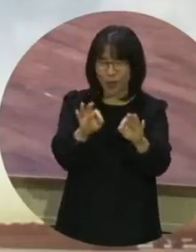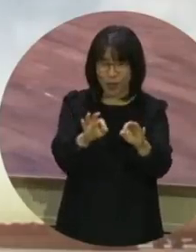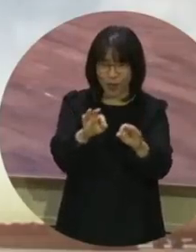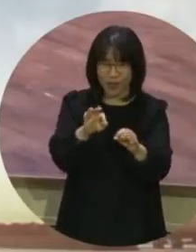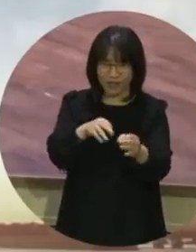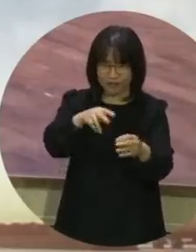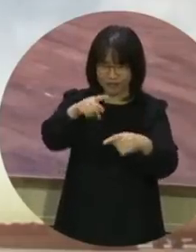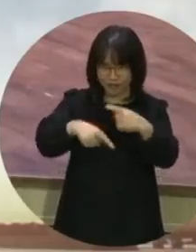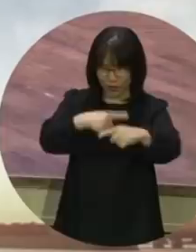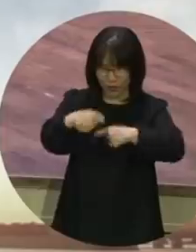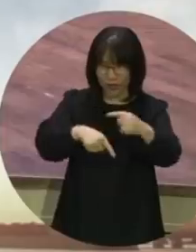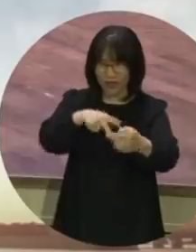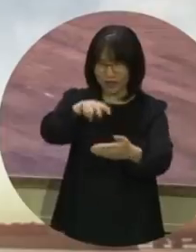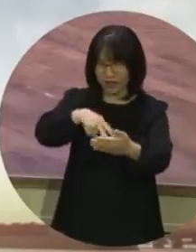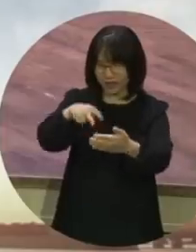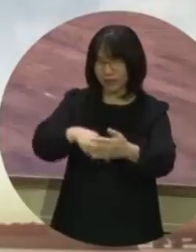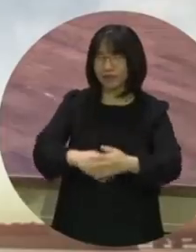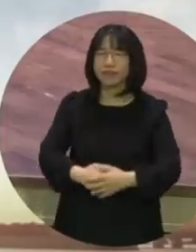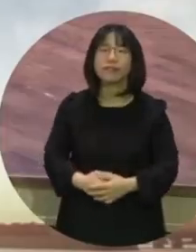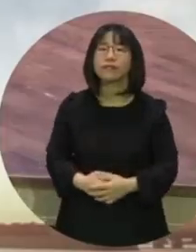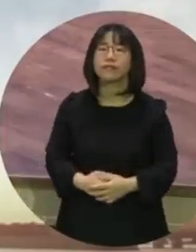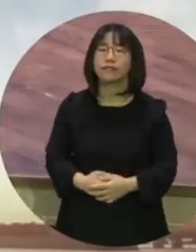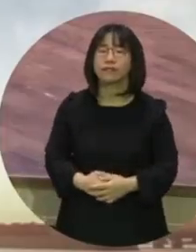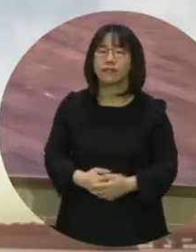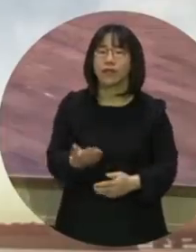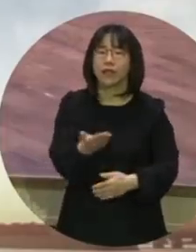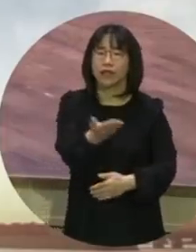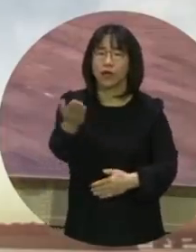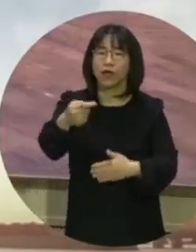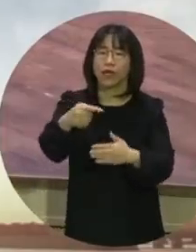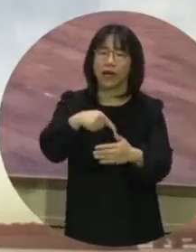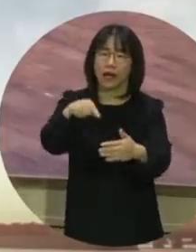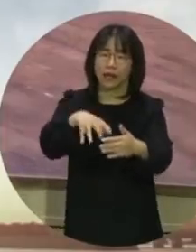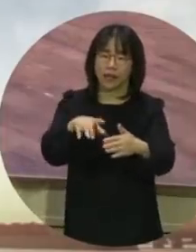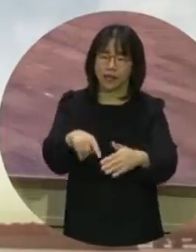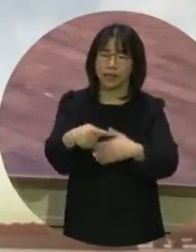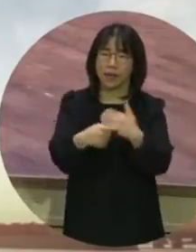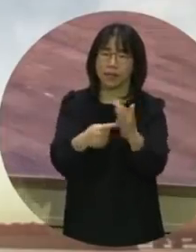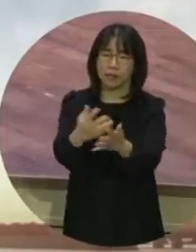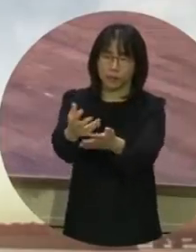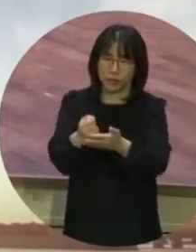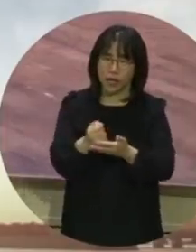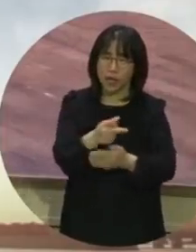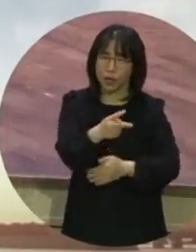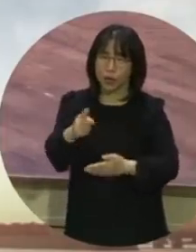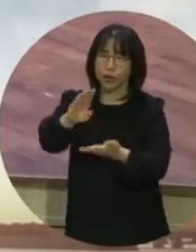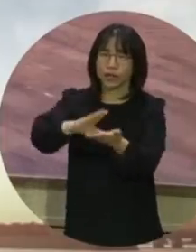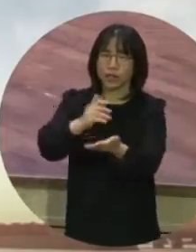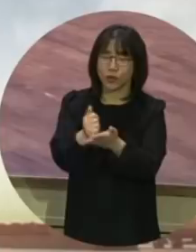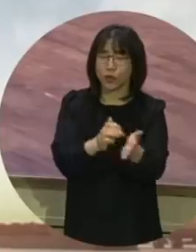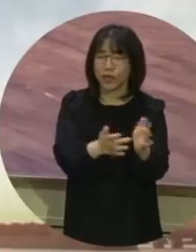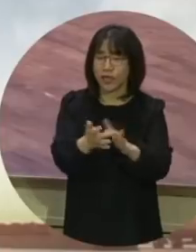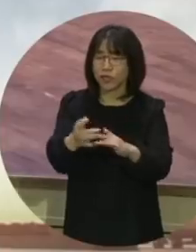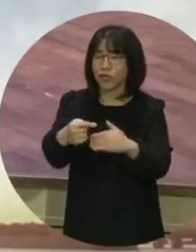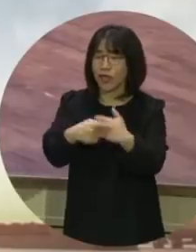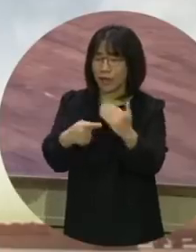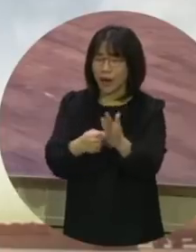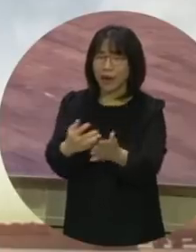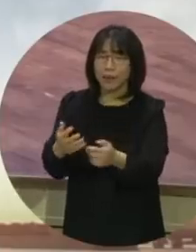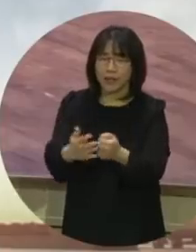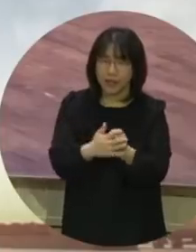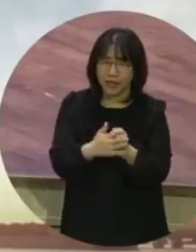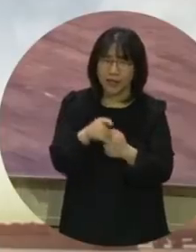다시 한번 우리 하나님 앞에 신앙 고백합니다. 시작. 너희 안에 이 마음을 품으라. 곧 그리스도